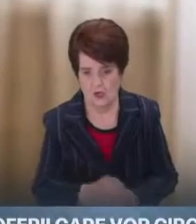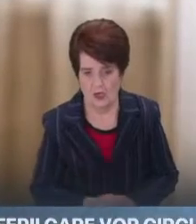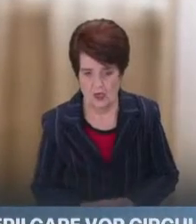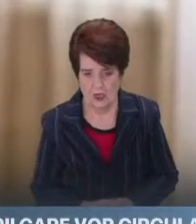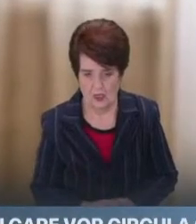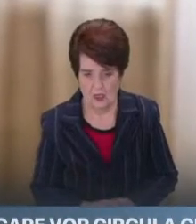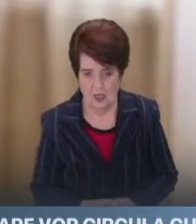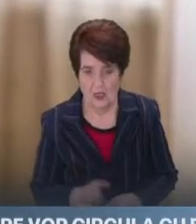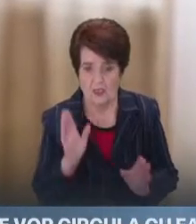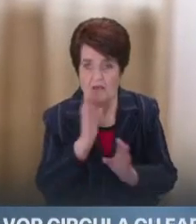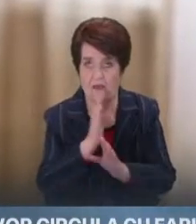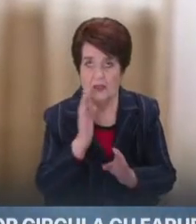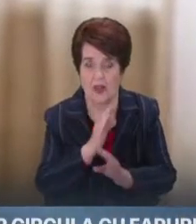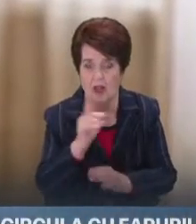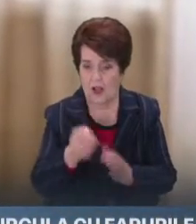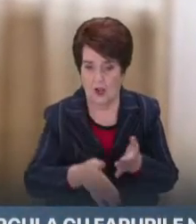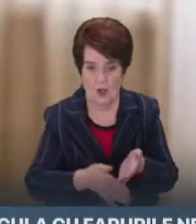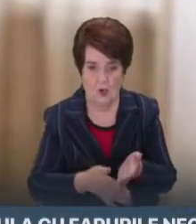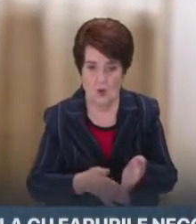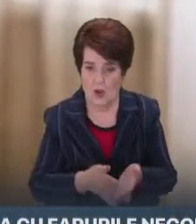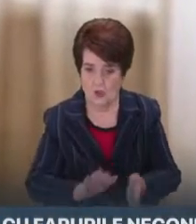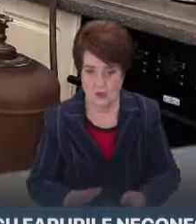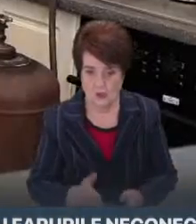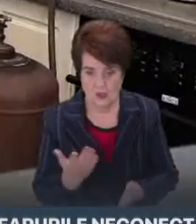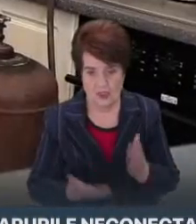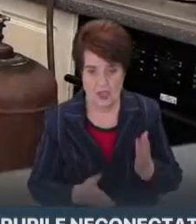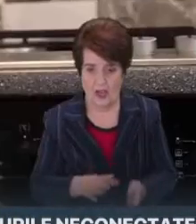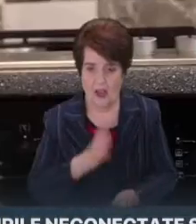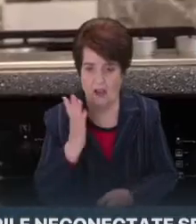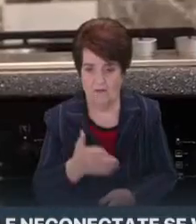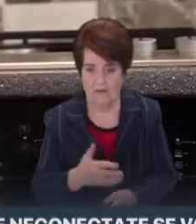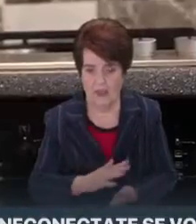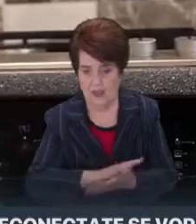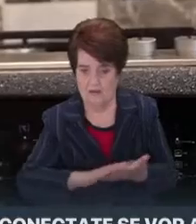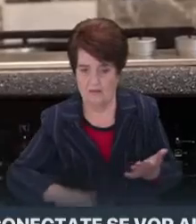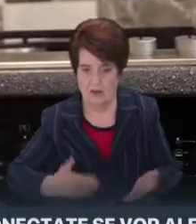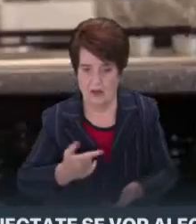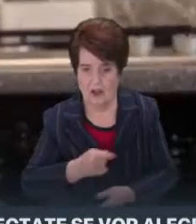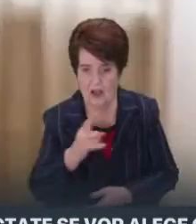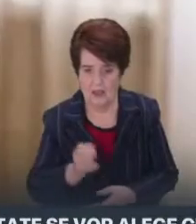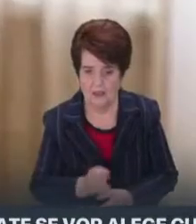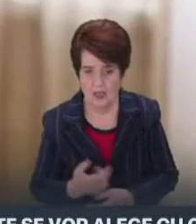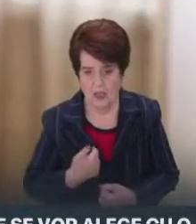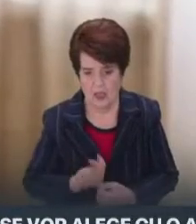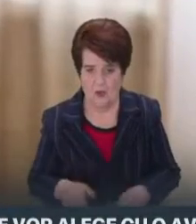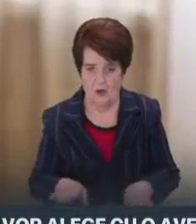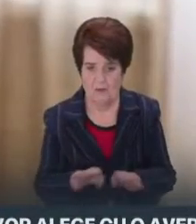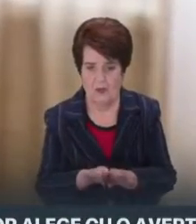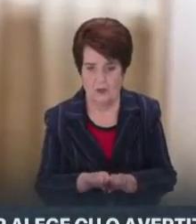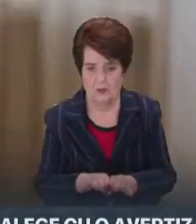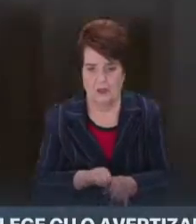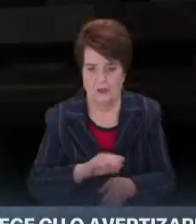de ventilare nu ne ajută în caz dacă va fi o scurgere de gaze. Nici n-are cum. Eu l-am astupat.